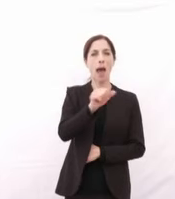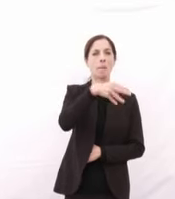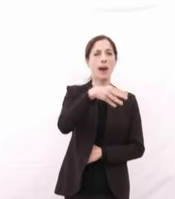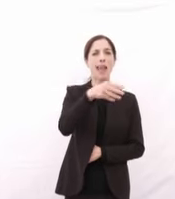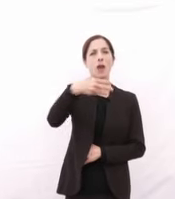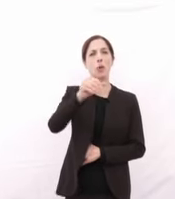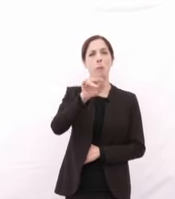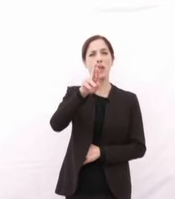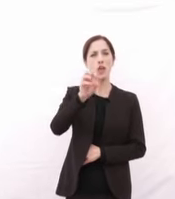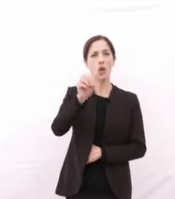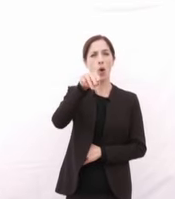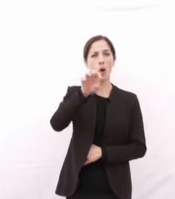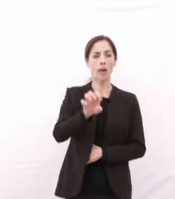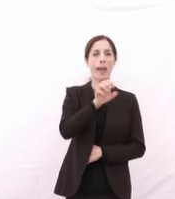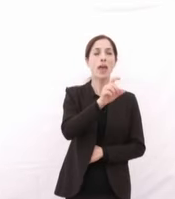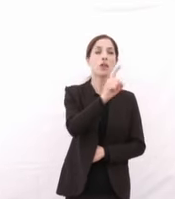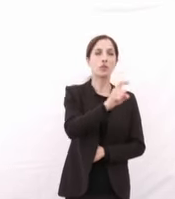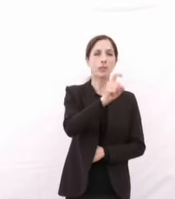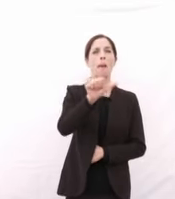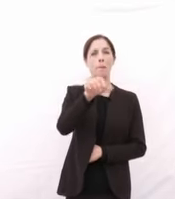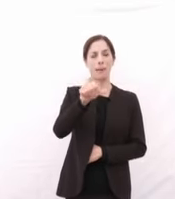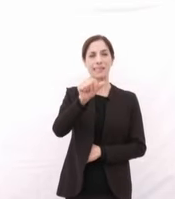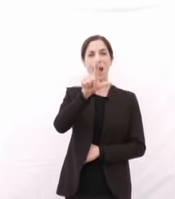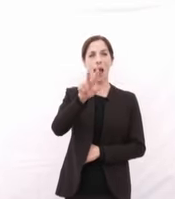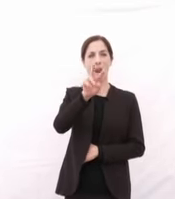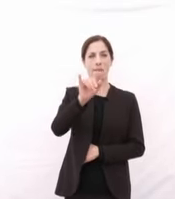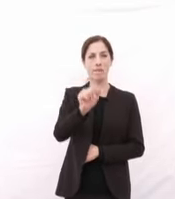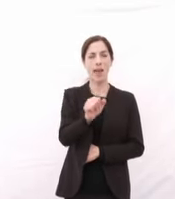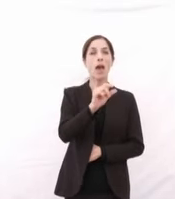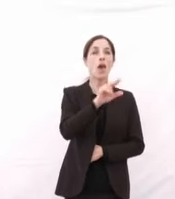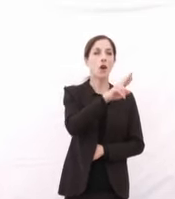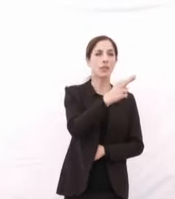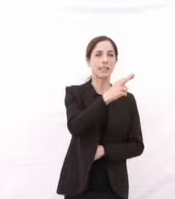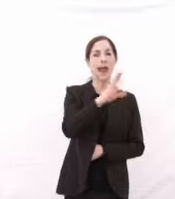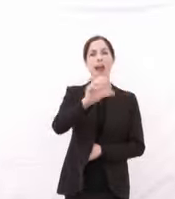Salvia. Mariano Mellone. Rosella Casini.